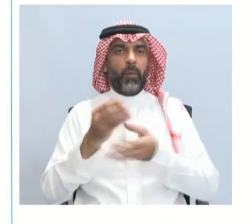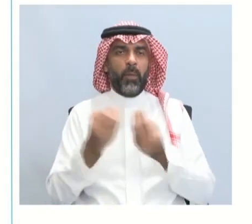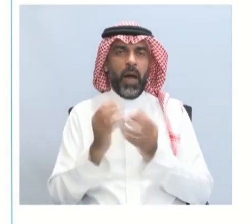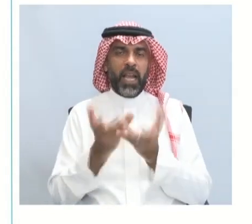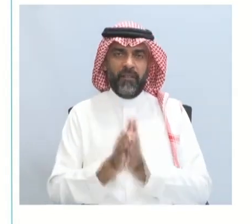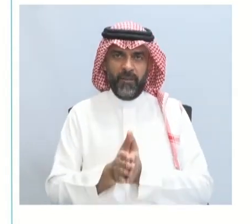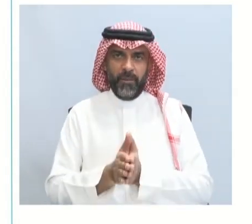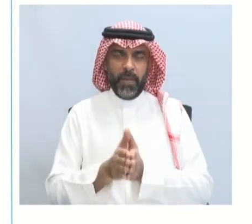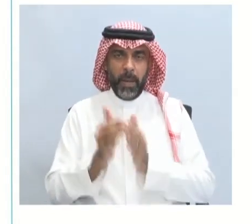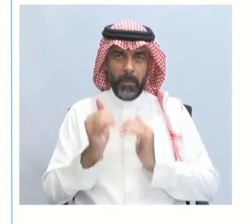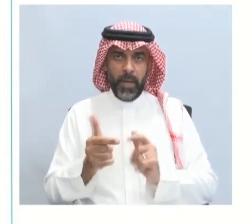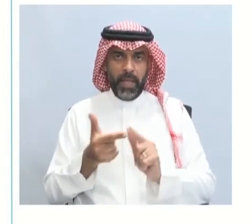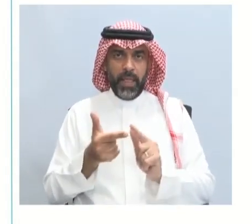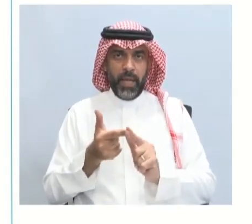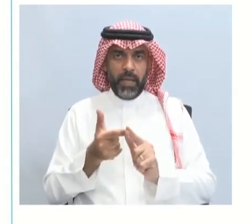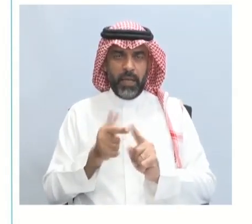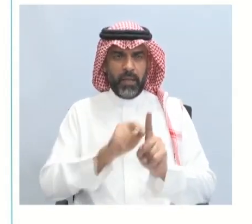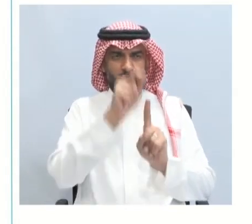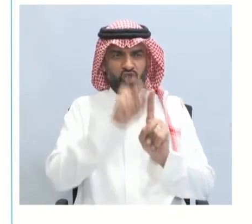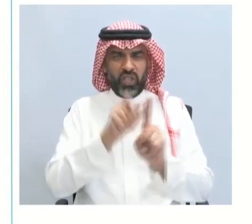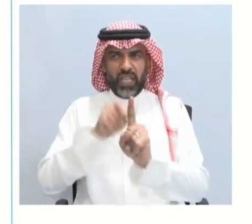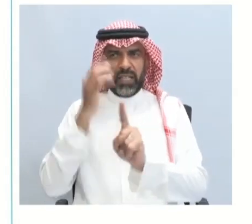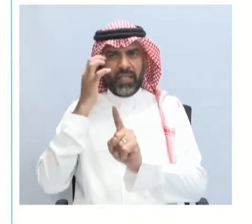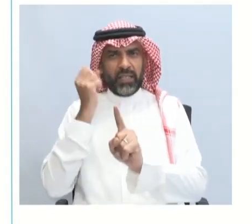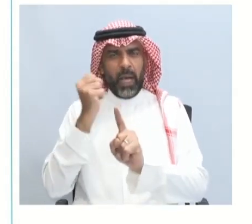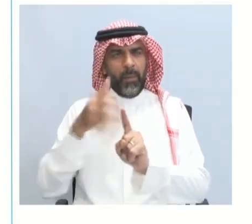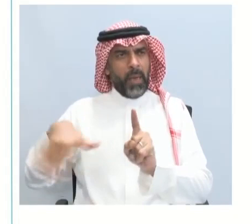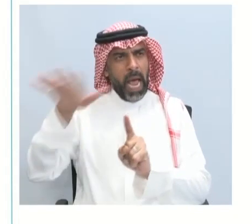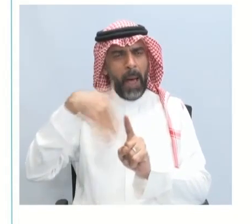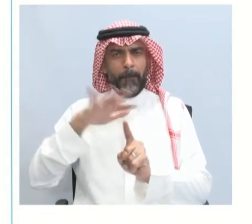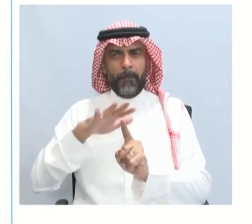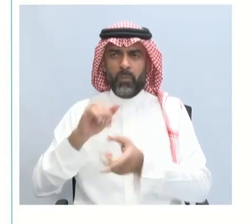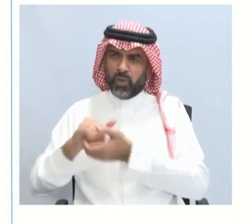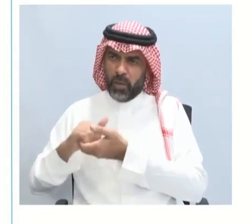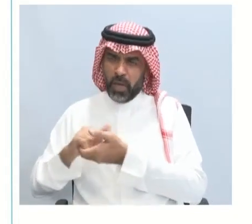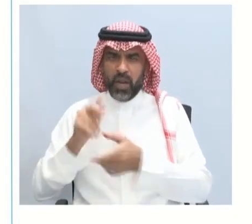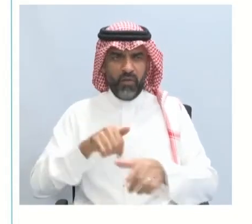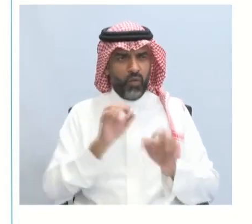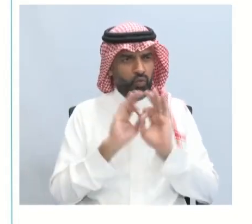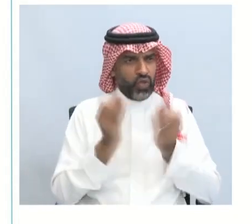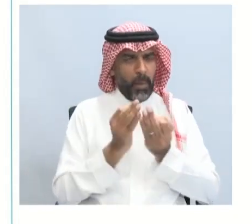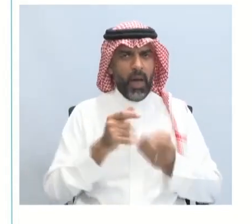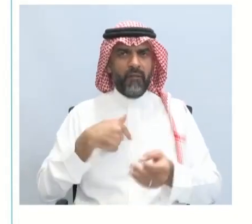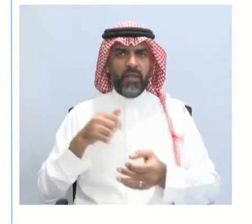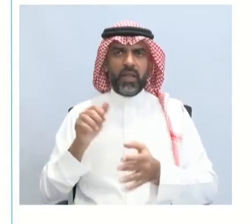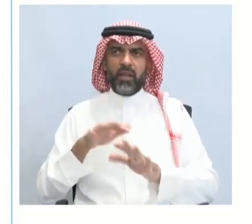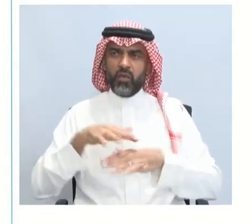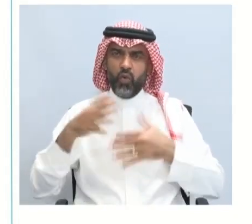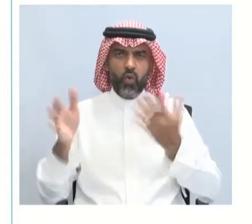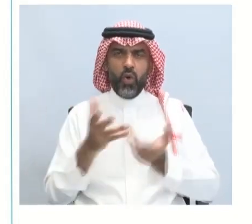ذلك تحدثنا عن الشخصيات الصعبه بشكل عام هنالك بعض الاشخاص ايضا يسعون للسيطره او يكون